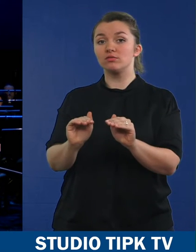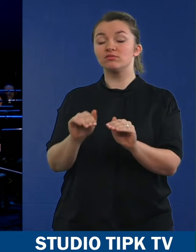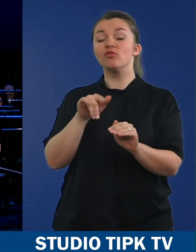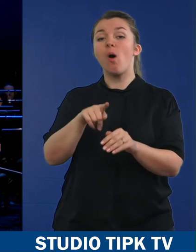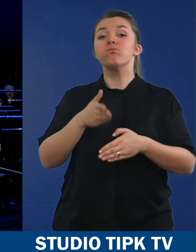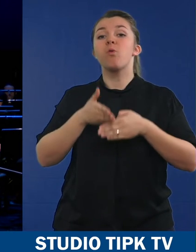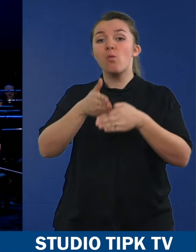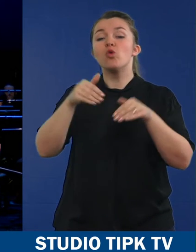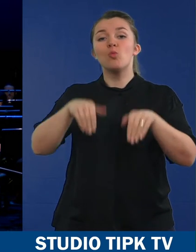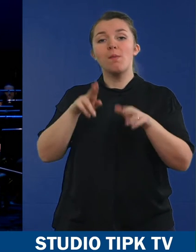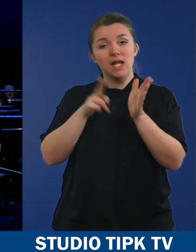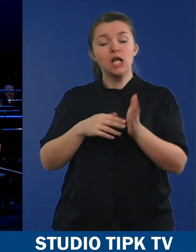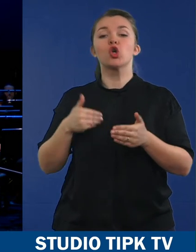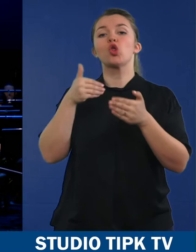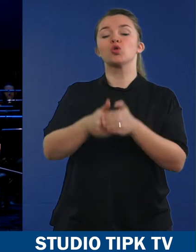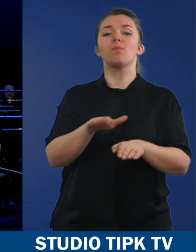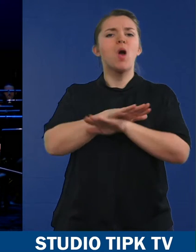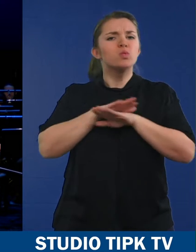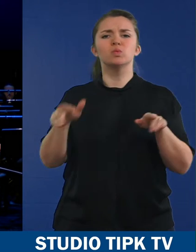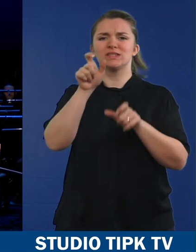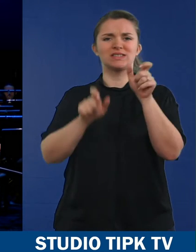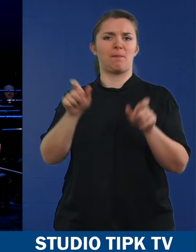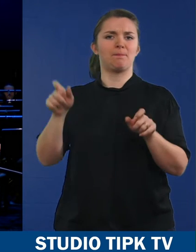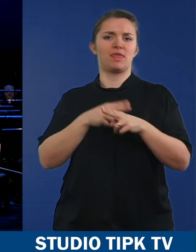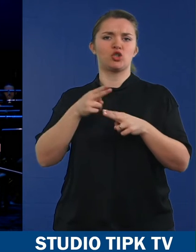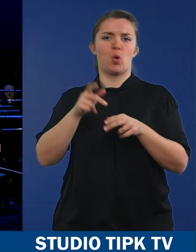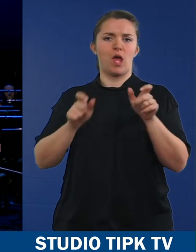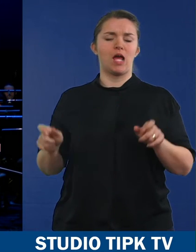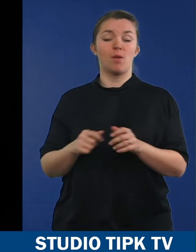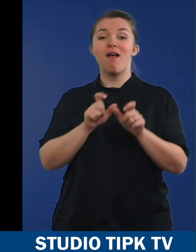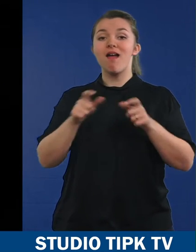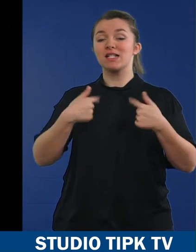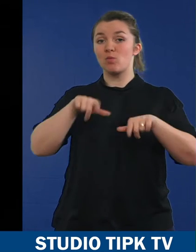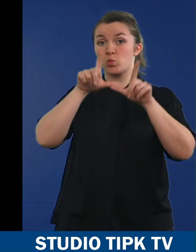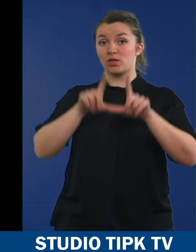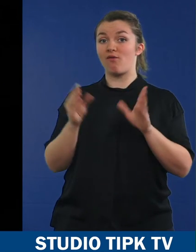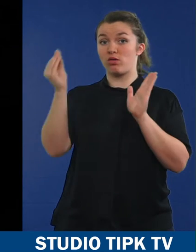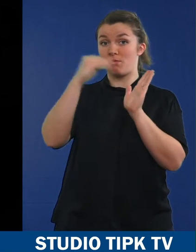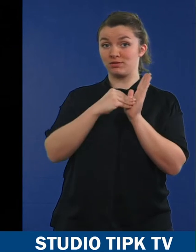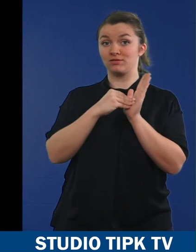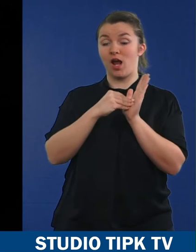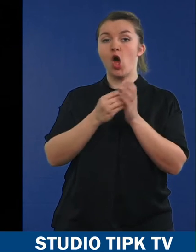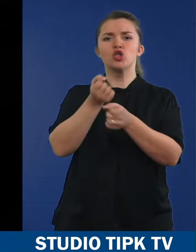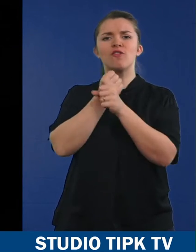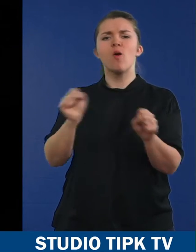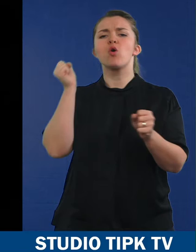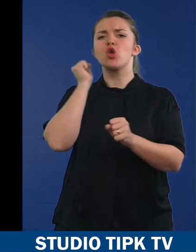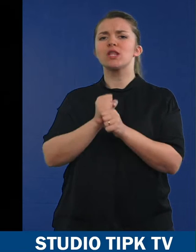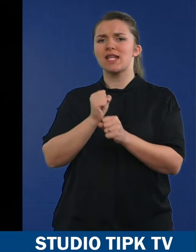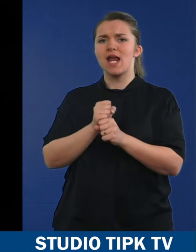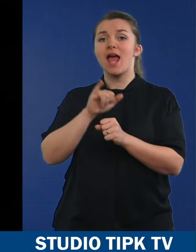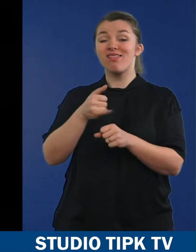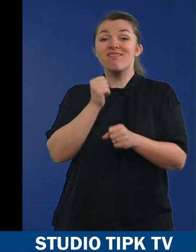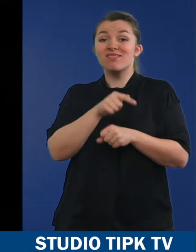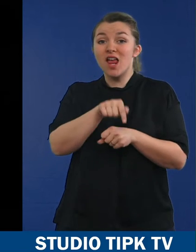bo pomoč res dostopna vsem državljanom. Ker smo v ustavo zapisali svobodo dela, naj